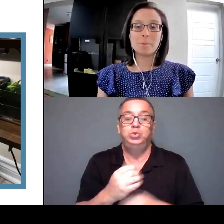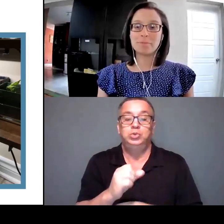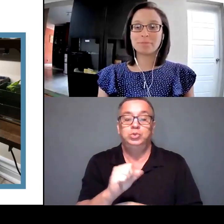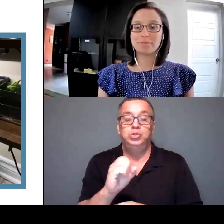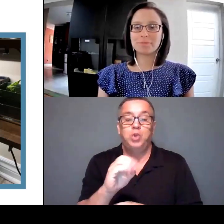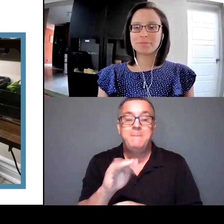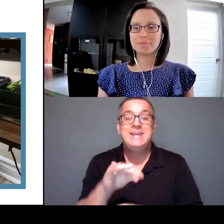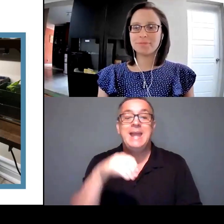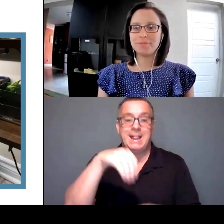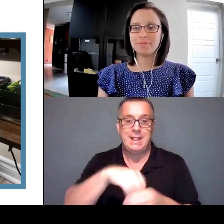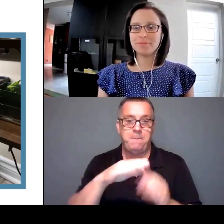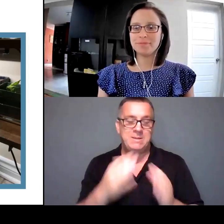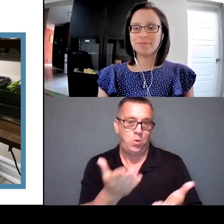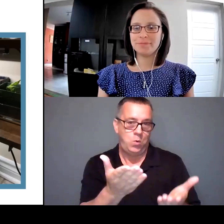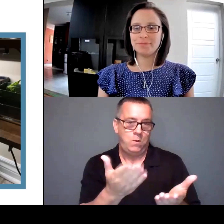maison.